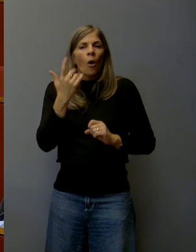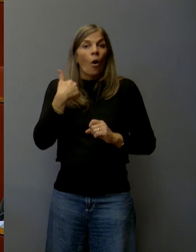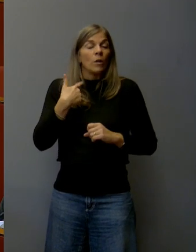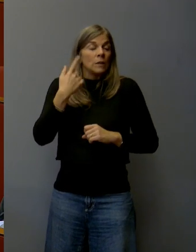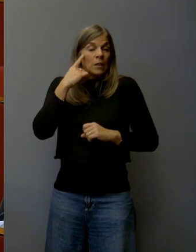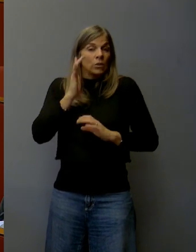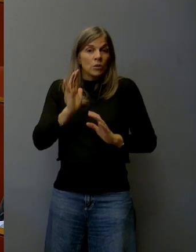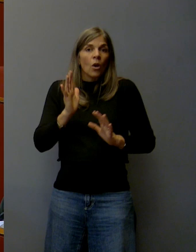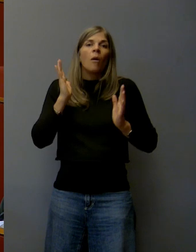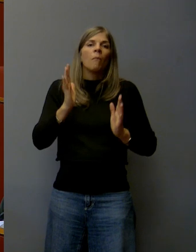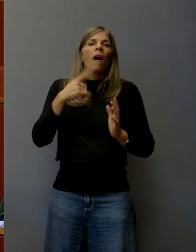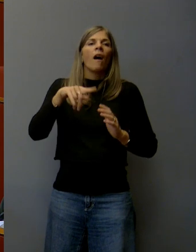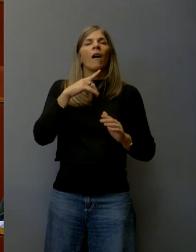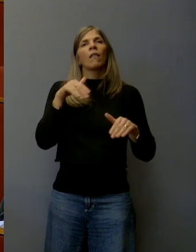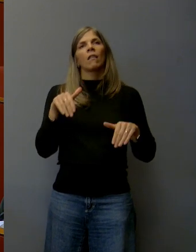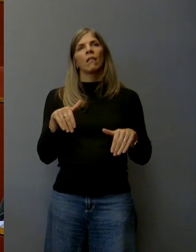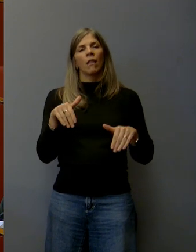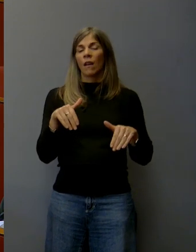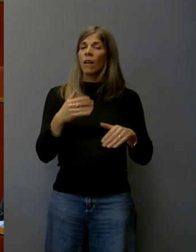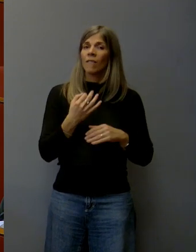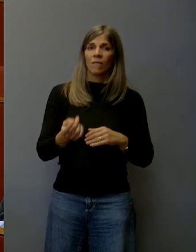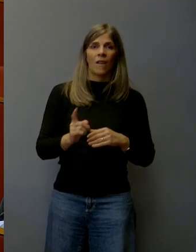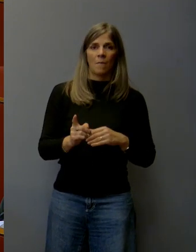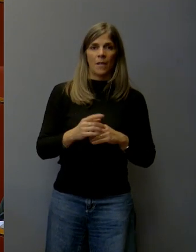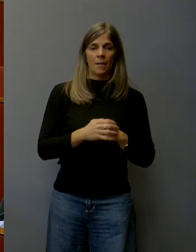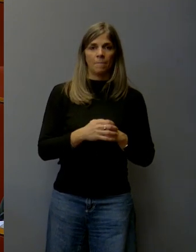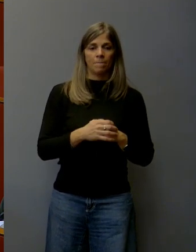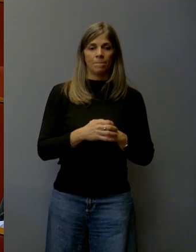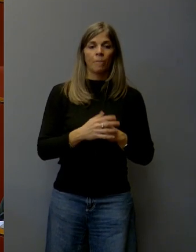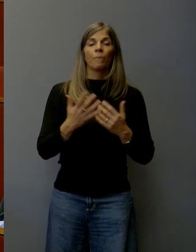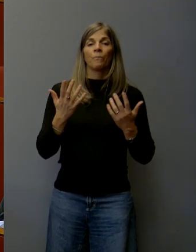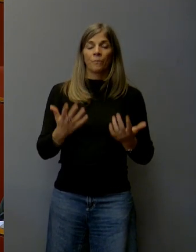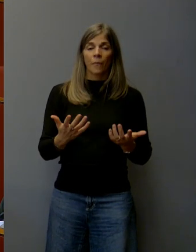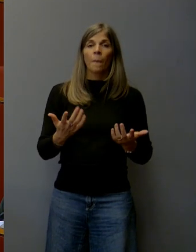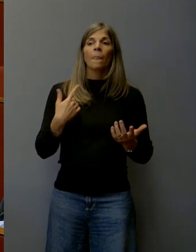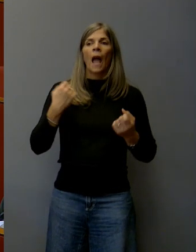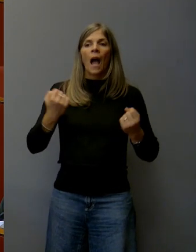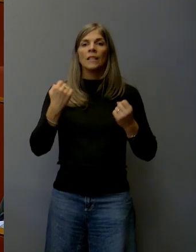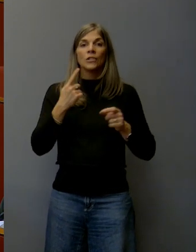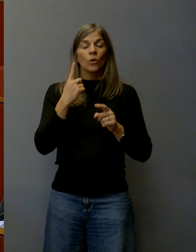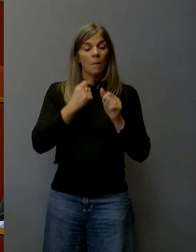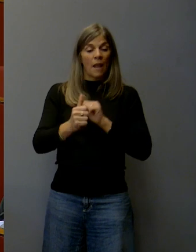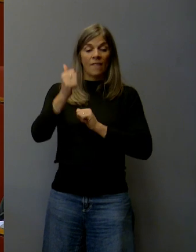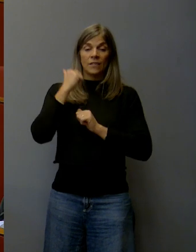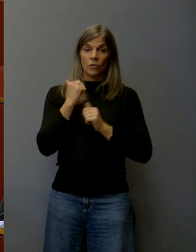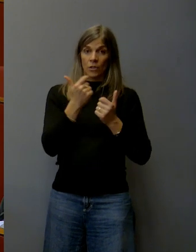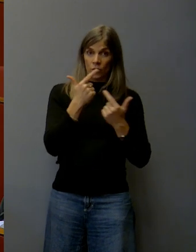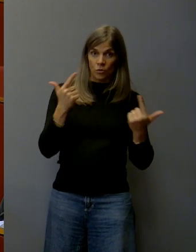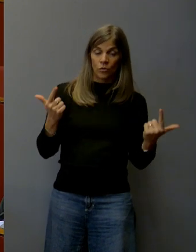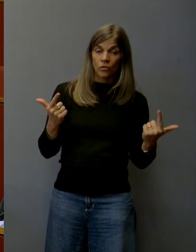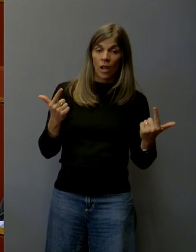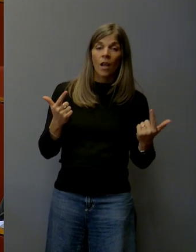non giustifica l'inerzia e quello acquistiamo assistendo quindi non ci sono azioni di prevenzione non ci sono